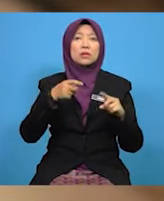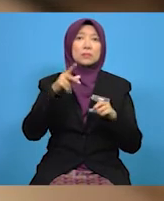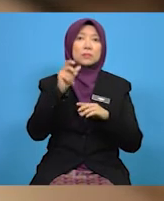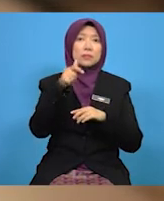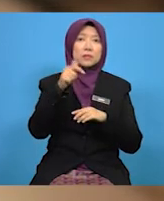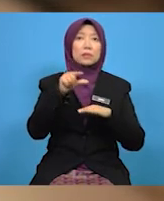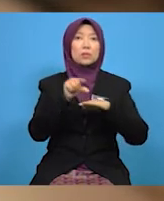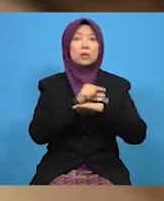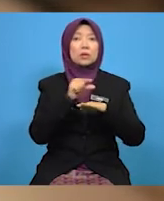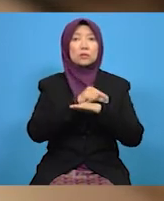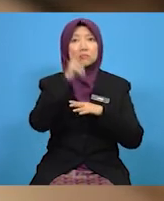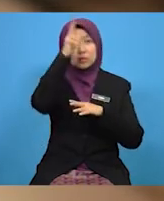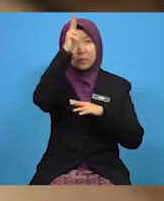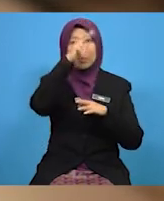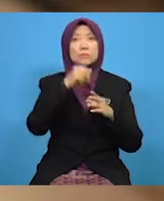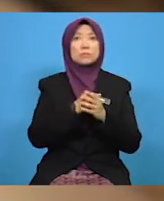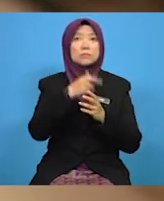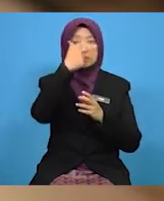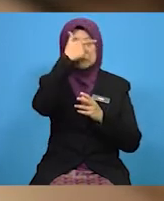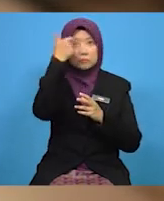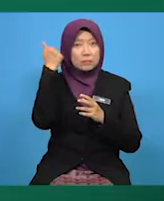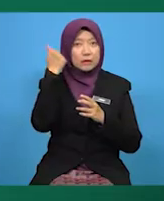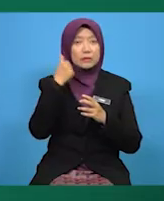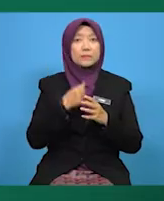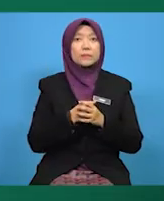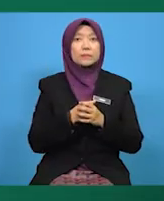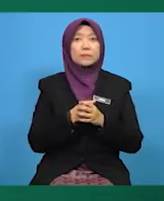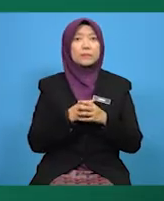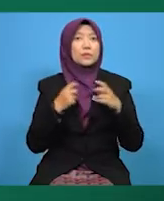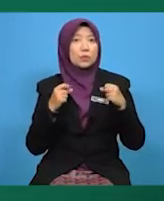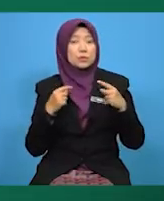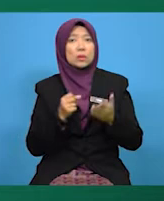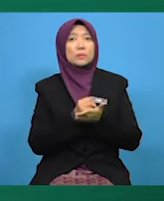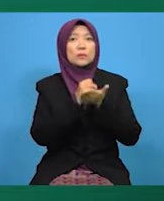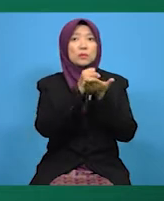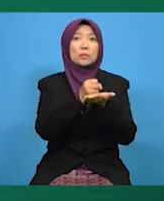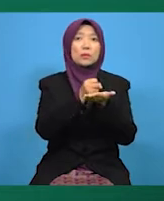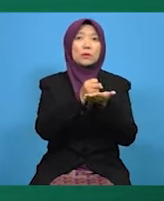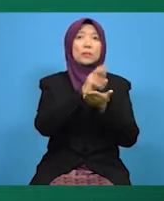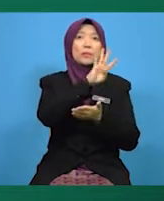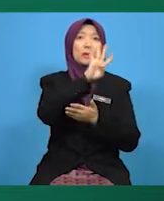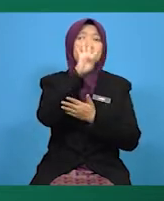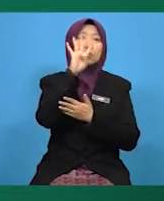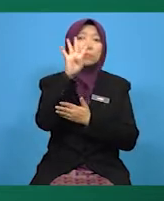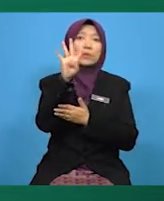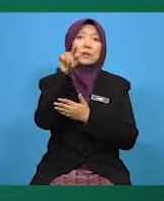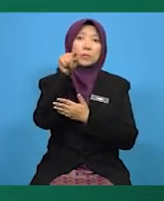perbelanjaan penggunaan sektor awam kerana sektor swasta menyumbang